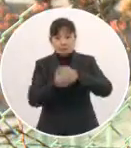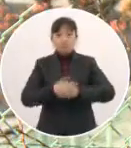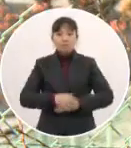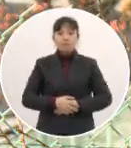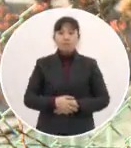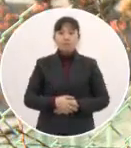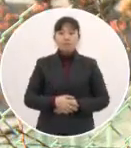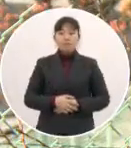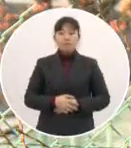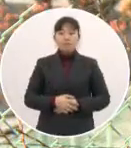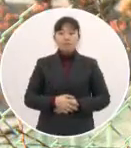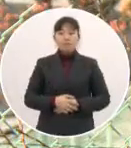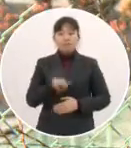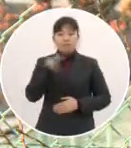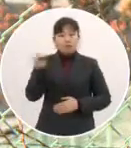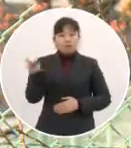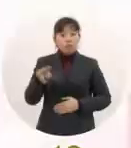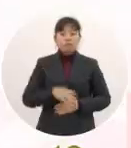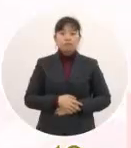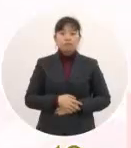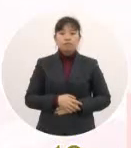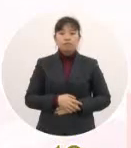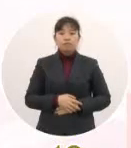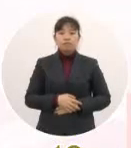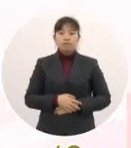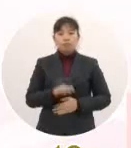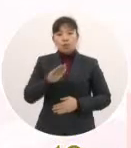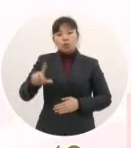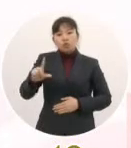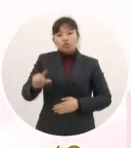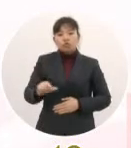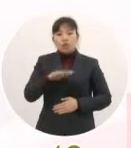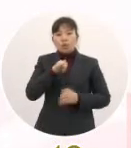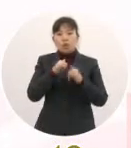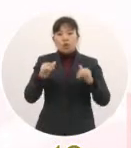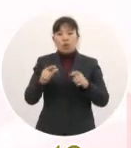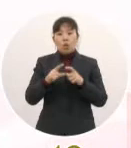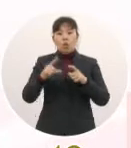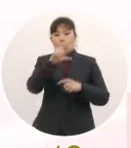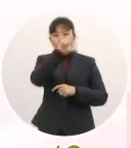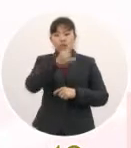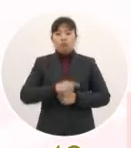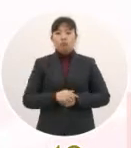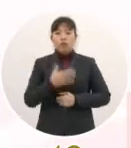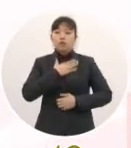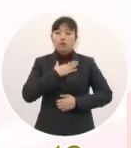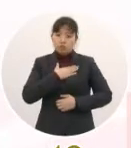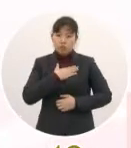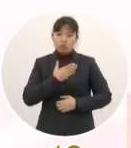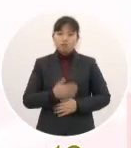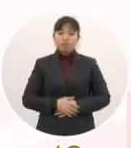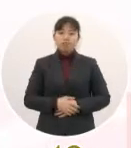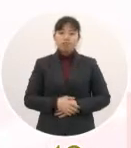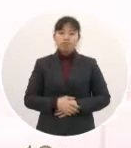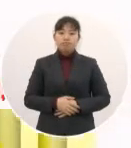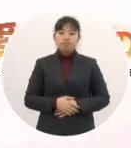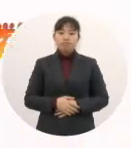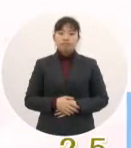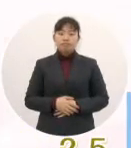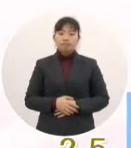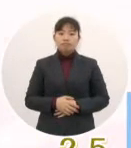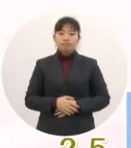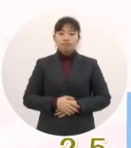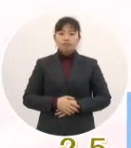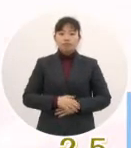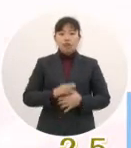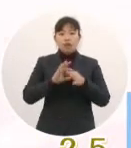んだ。これを見てごらん。少子高齢化が進んでいるっていうのは知ってるよね。 うん。